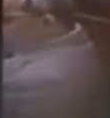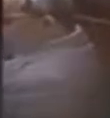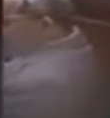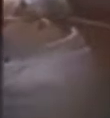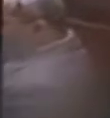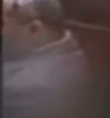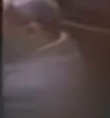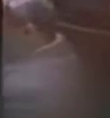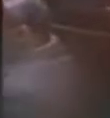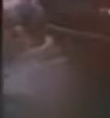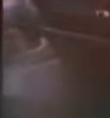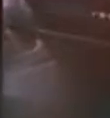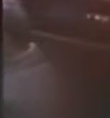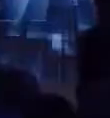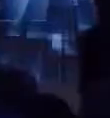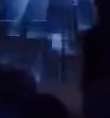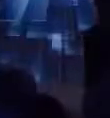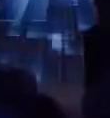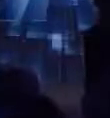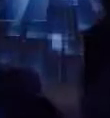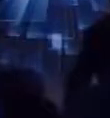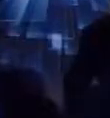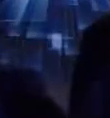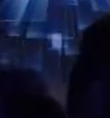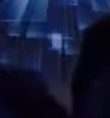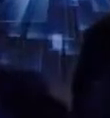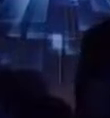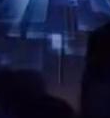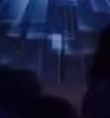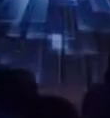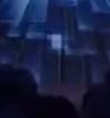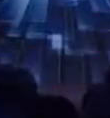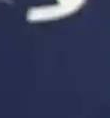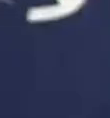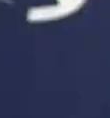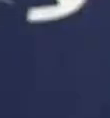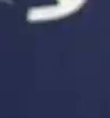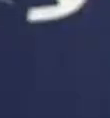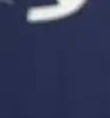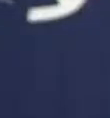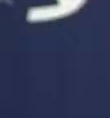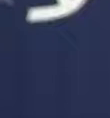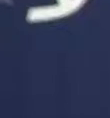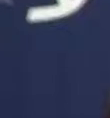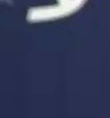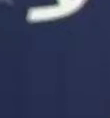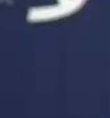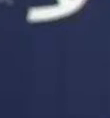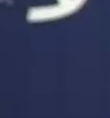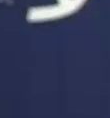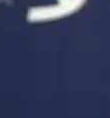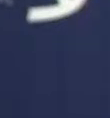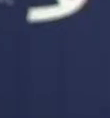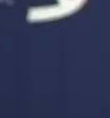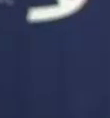הרשות המחוקקת לרשות השופטת. שרת המשפטים שקד, שגם יוזמת הצעת חוק להצרת סמכויות